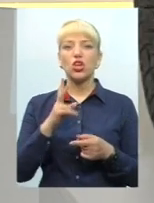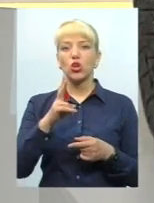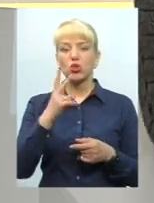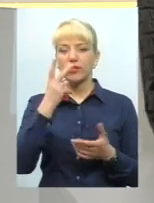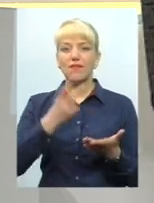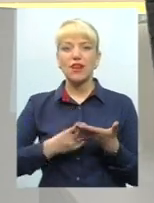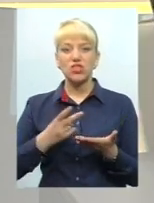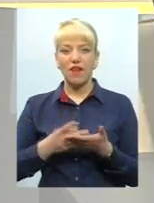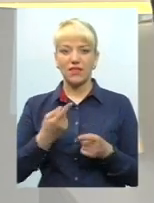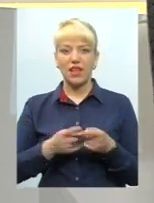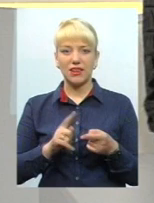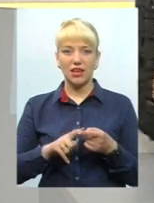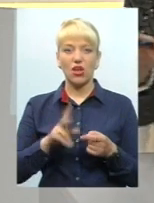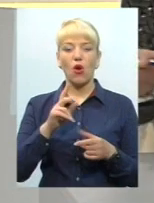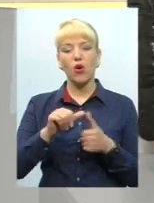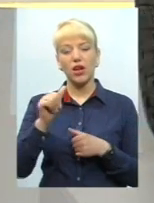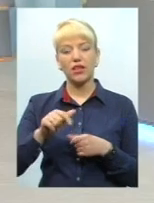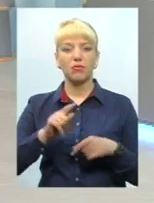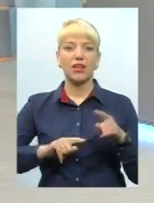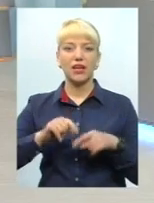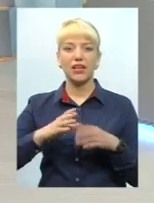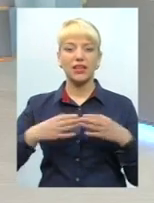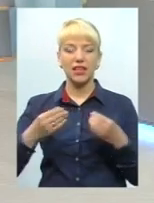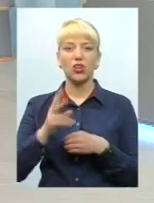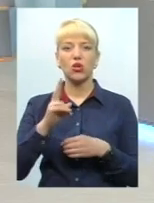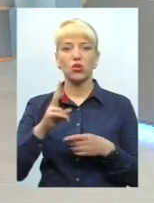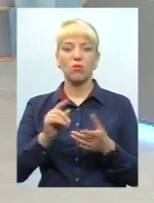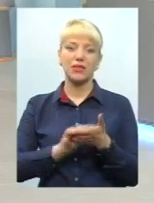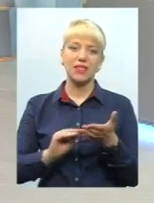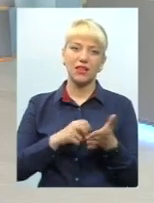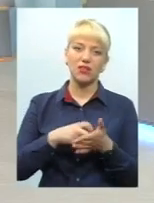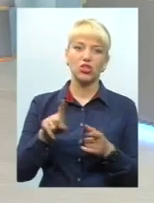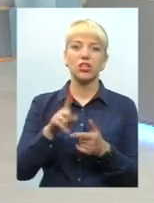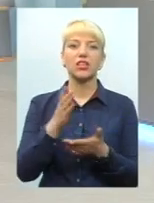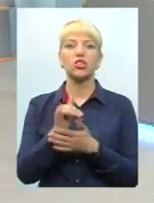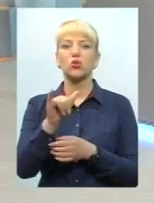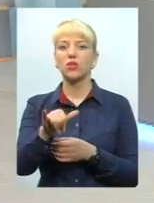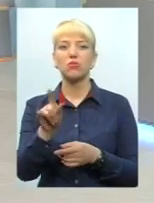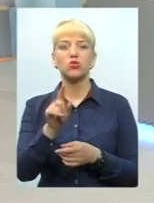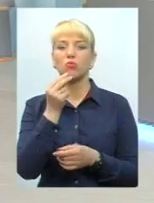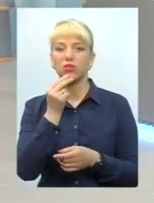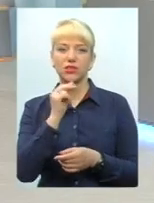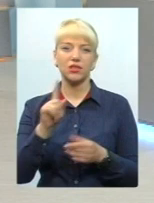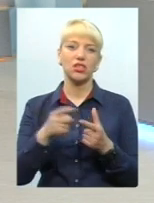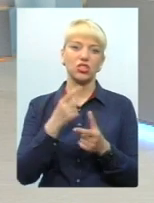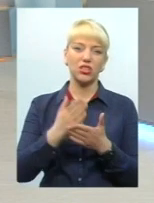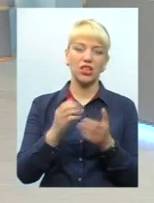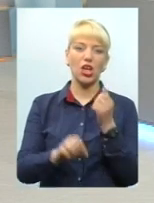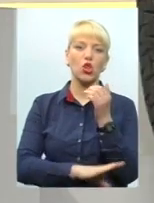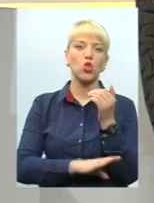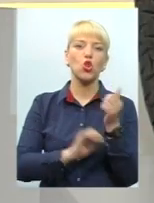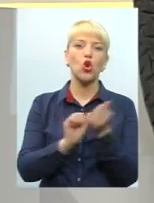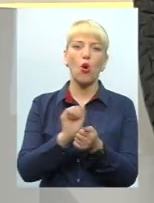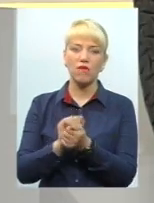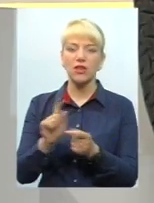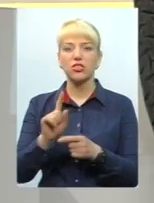на те, окрім рідних, які от писали в листах, що там, чи маєш що їсти, чи маєш дрова, чи все нормально